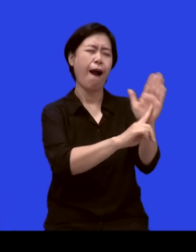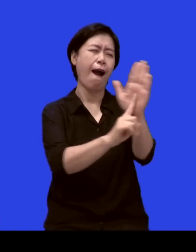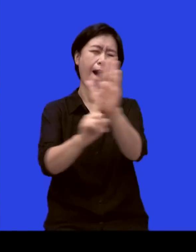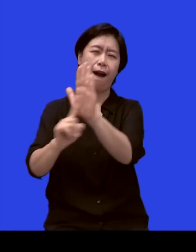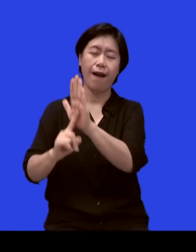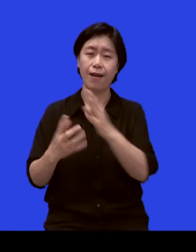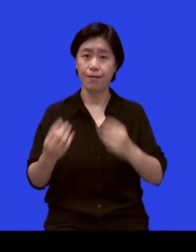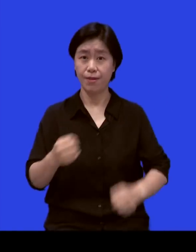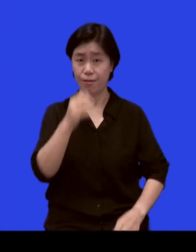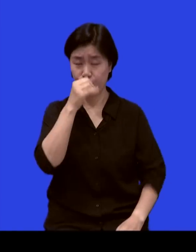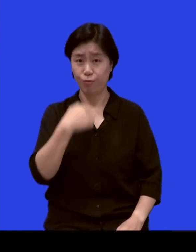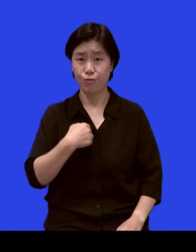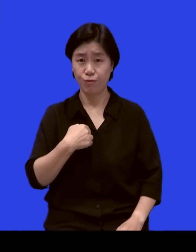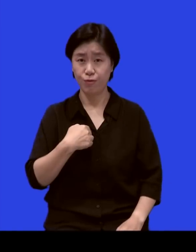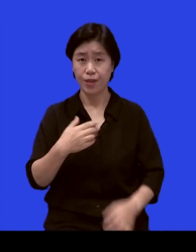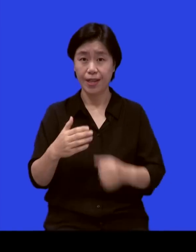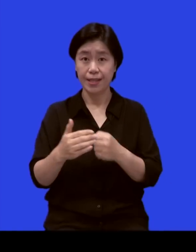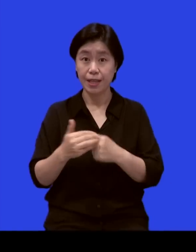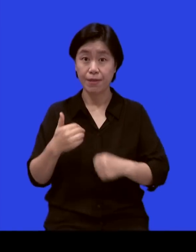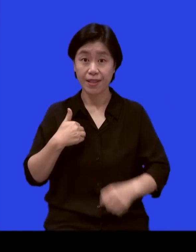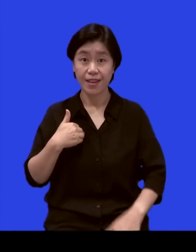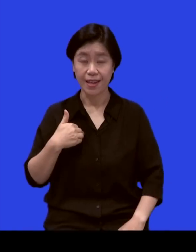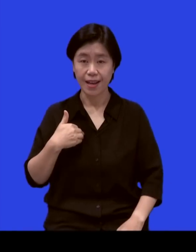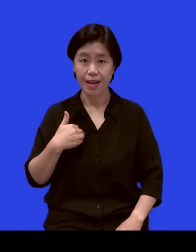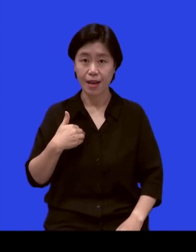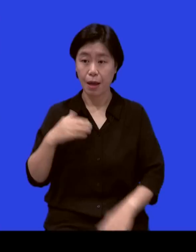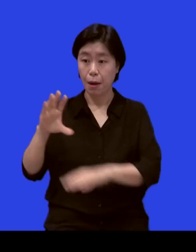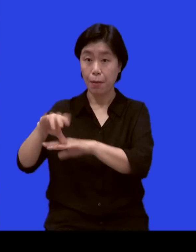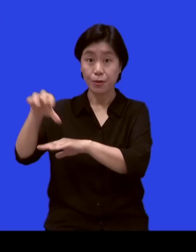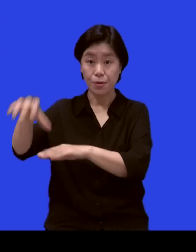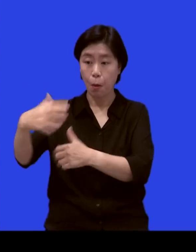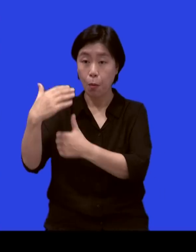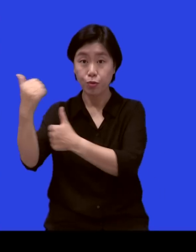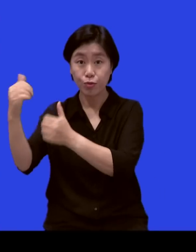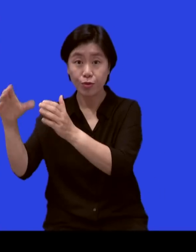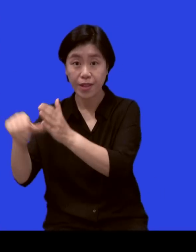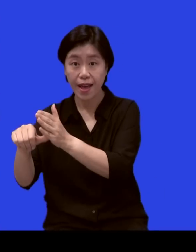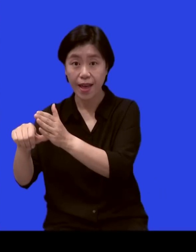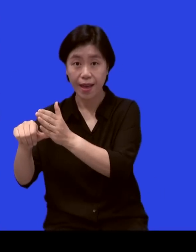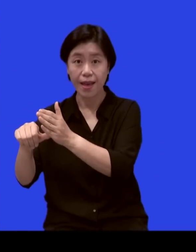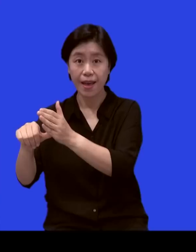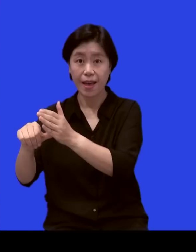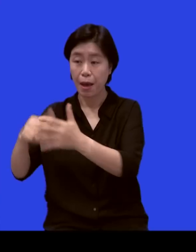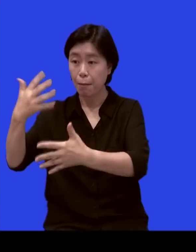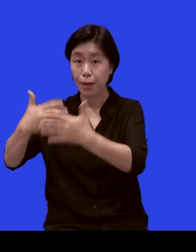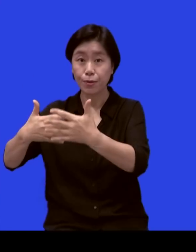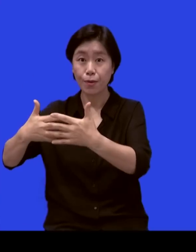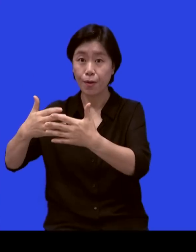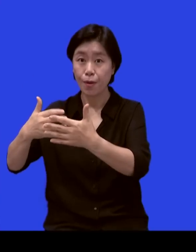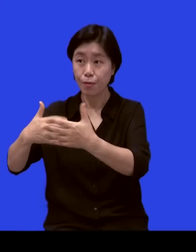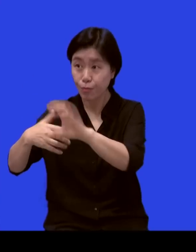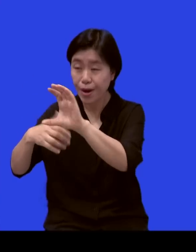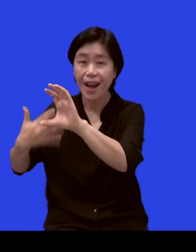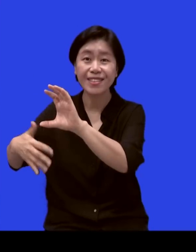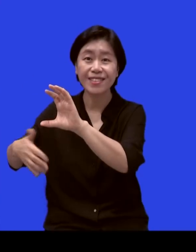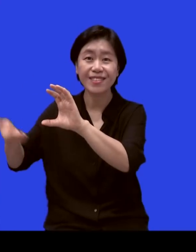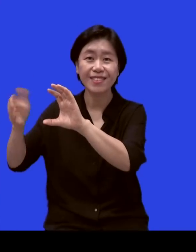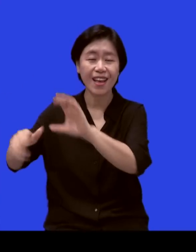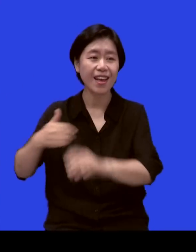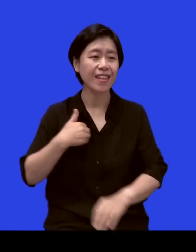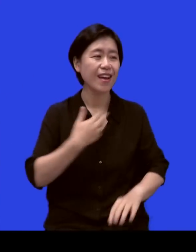예, 저는 그래서 이거 나오기 전에도 저는 여기 나간다고 여러 명한테도 얘기했어요. 이미 방송도 안 했는데. 그러니까